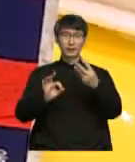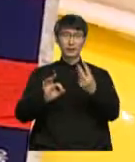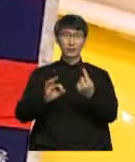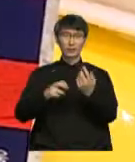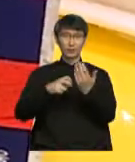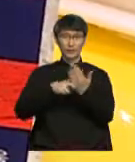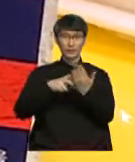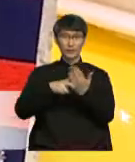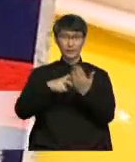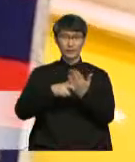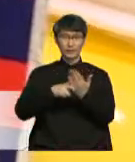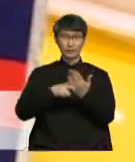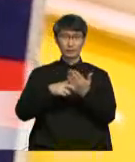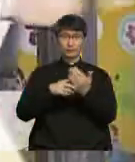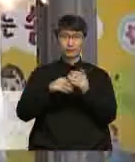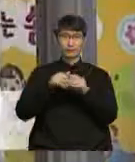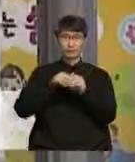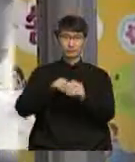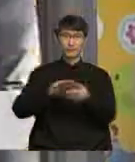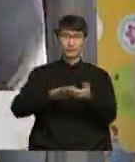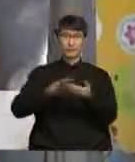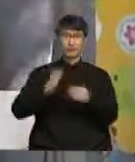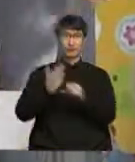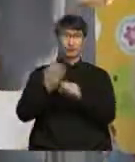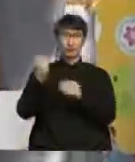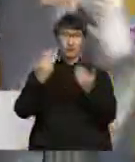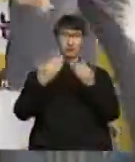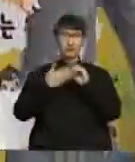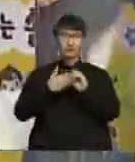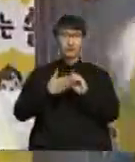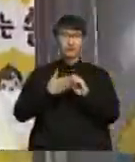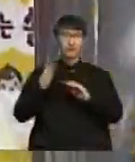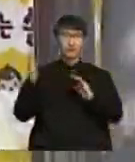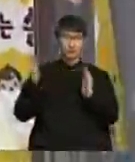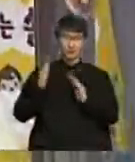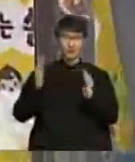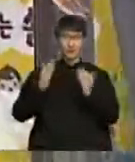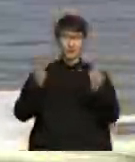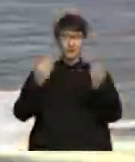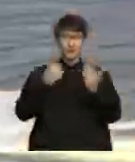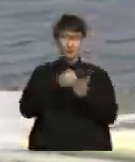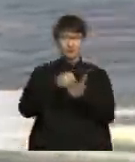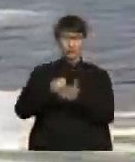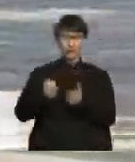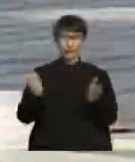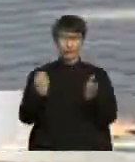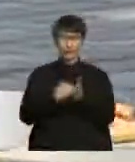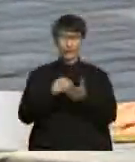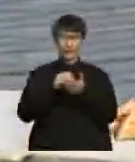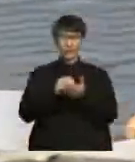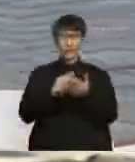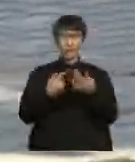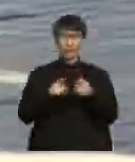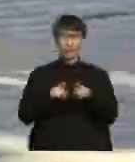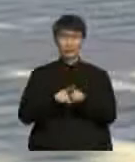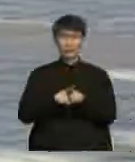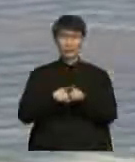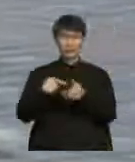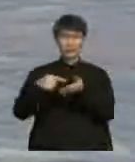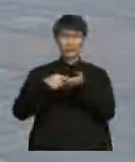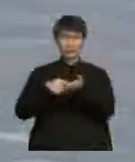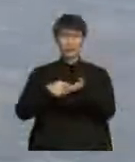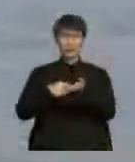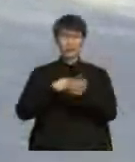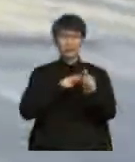상품권 형태로 지급됩니다. 중고등학교에 입학하는 신입생이 학교 배정을 받고 등록과 함께 신청